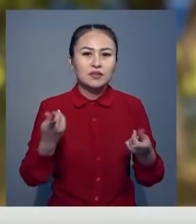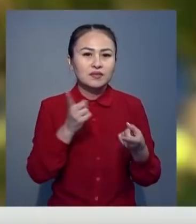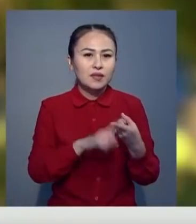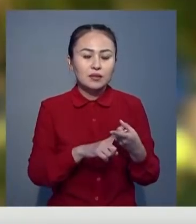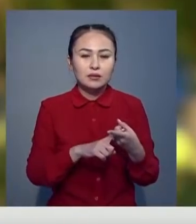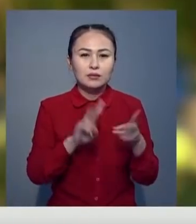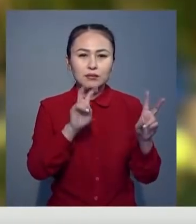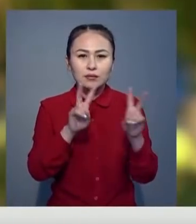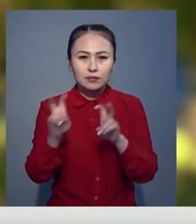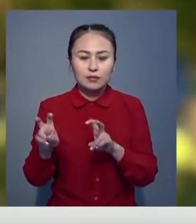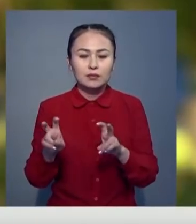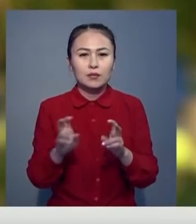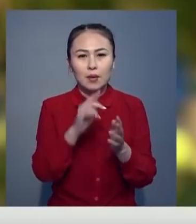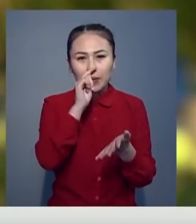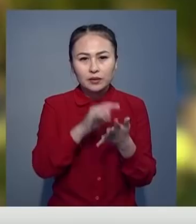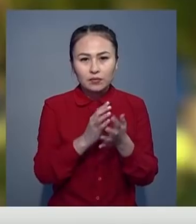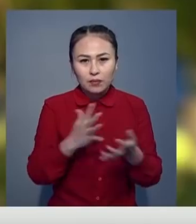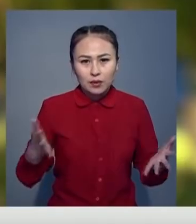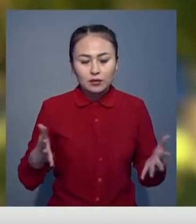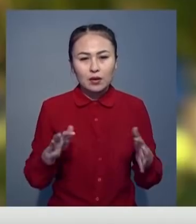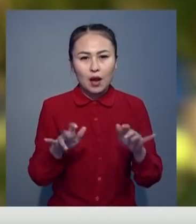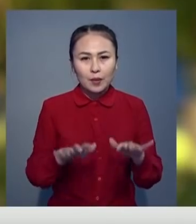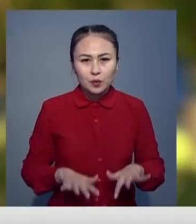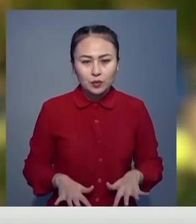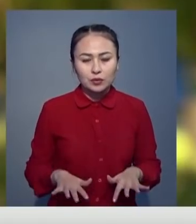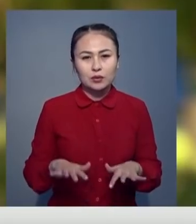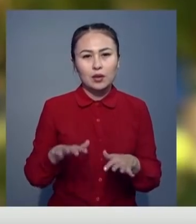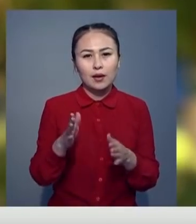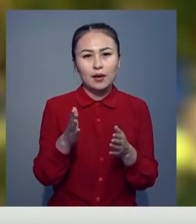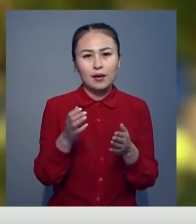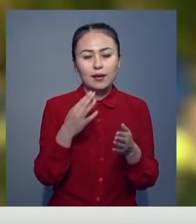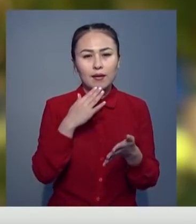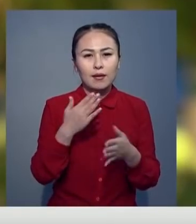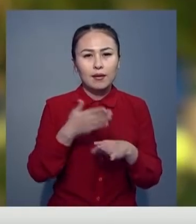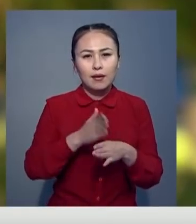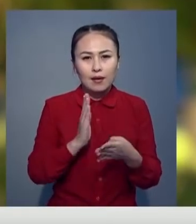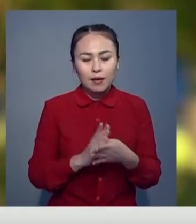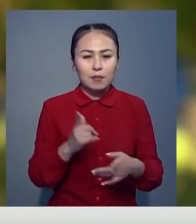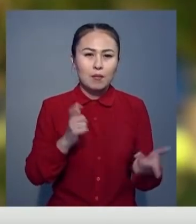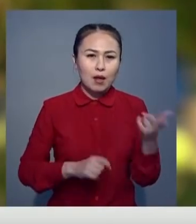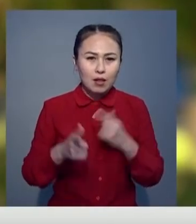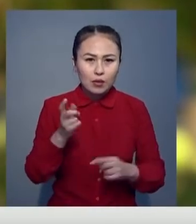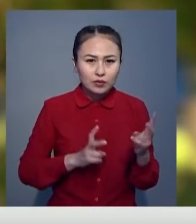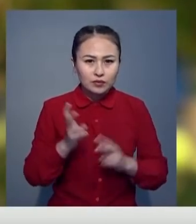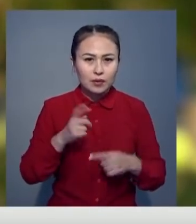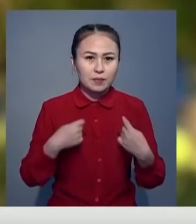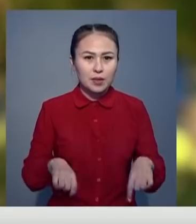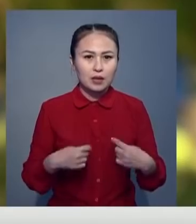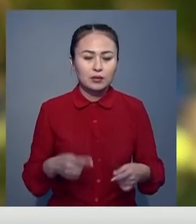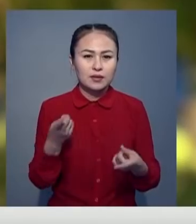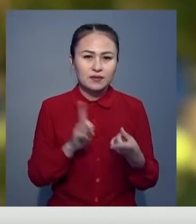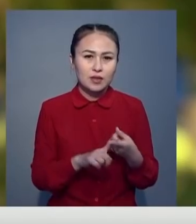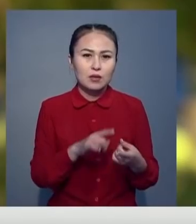байланысты құс өсіру, компьютерлік сервис, наубайхана, сүт өнімдерін сату осы